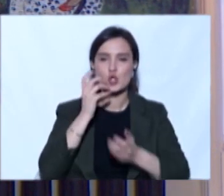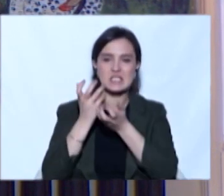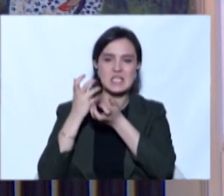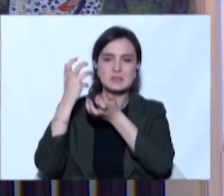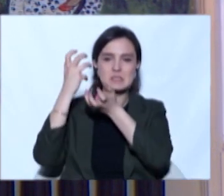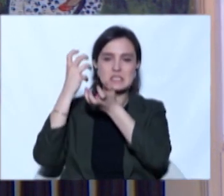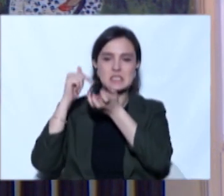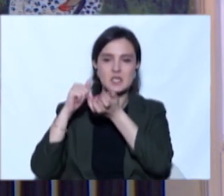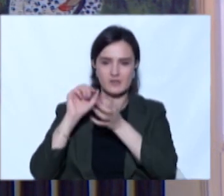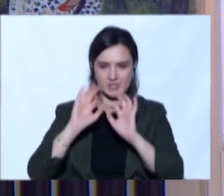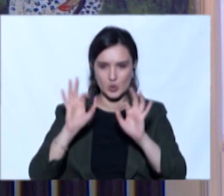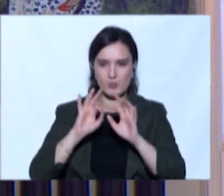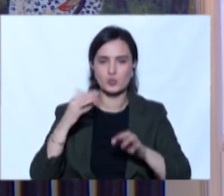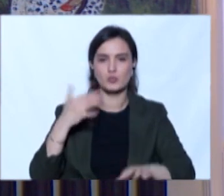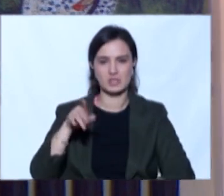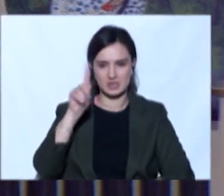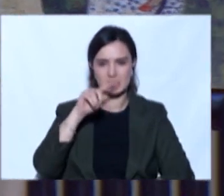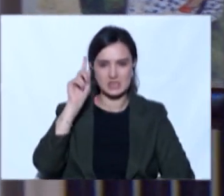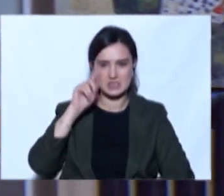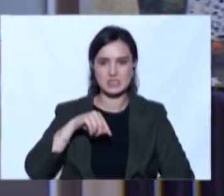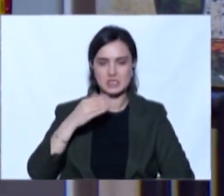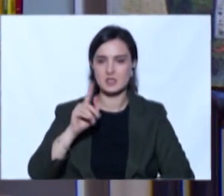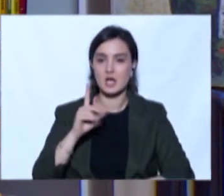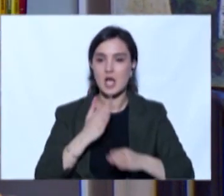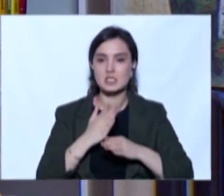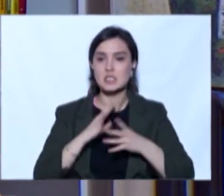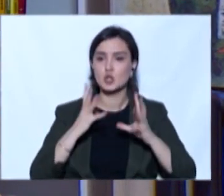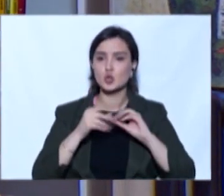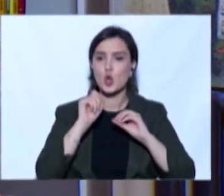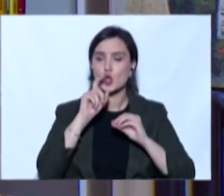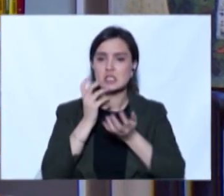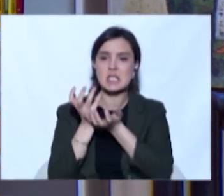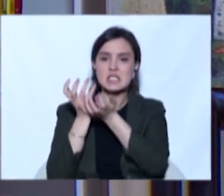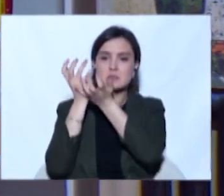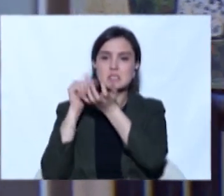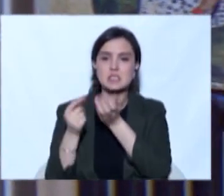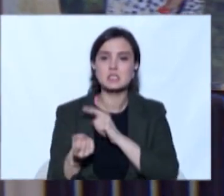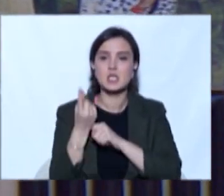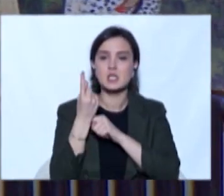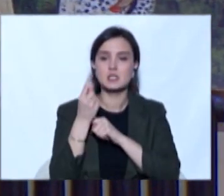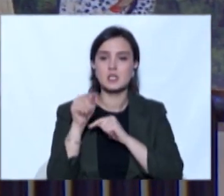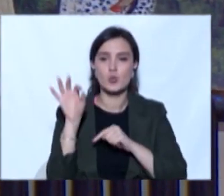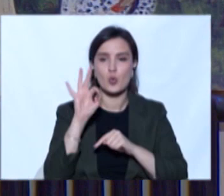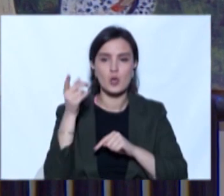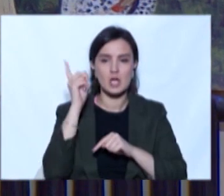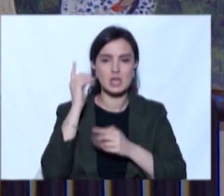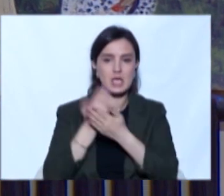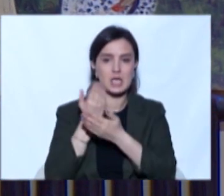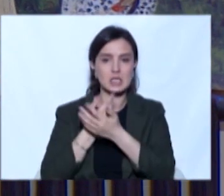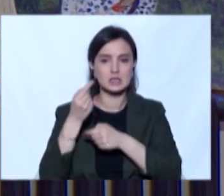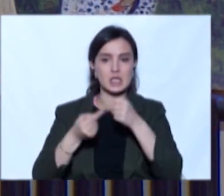იმაზეც ვისაუბრებდით თქვენ უფრო სწორედ რა არის საერთოდ ოქროს საწმისი, საიდან მოდის ამის შესახებ ლეგენდა და